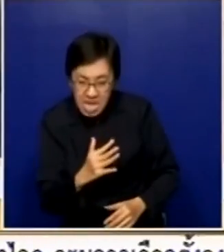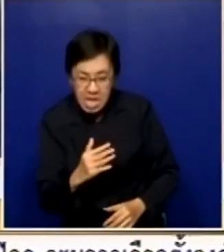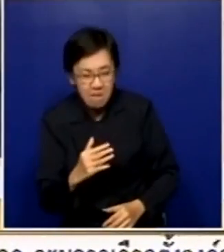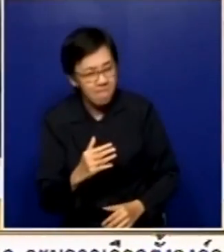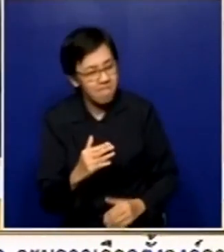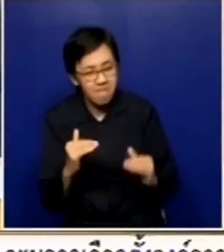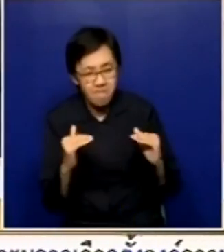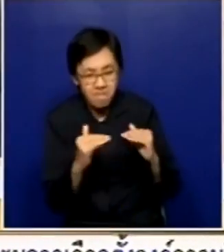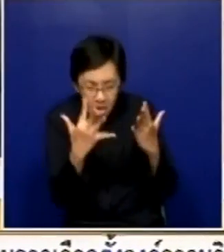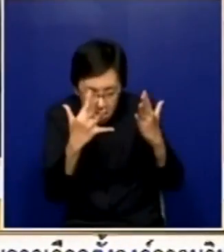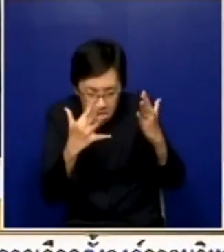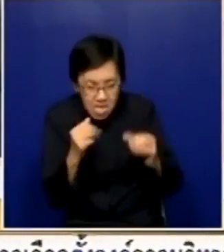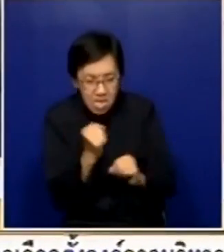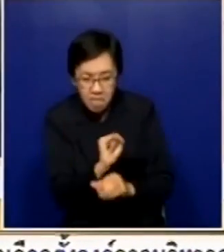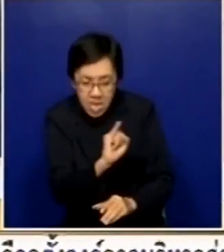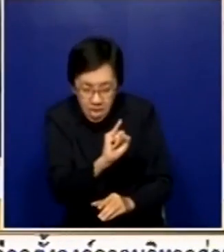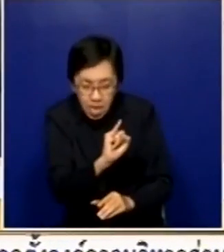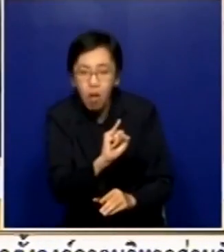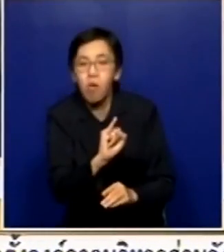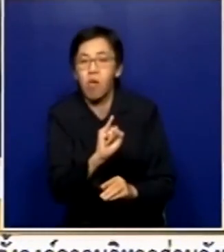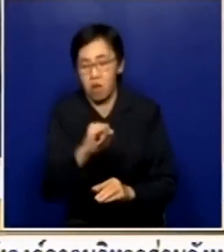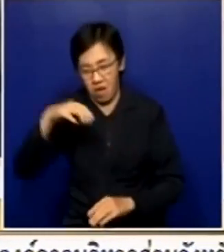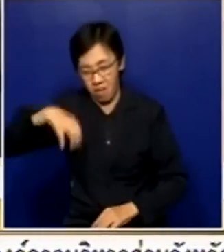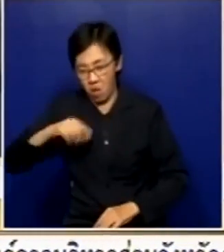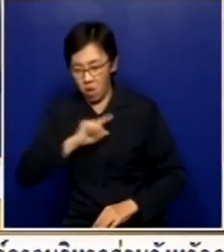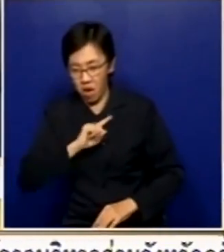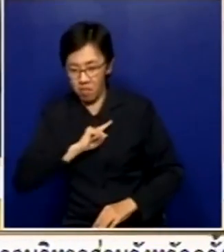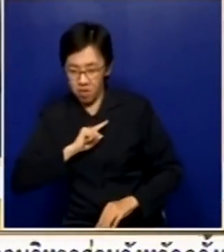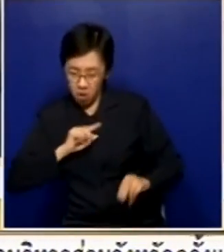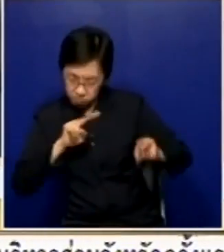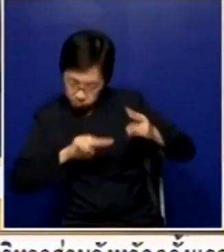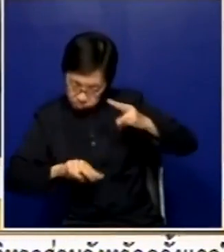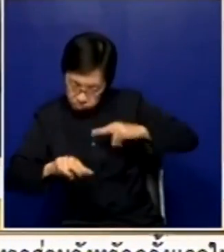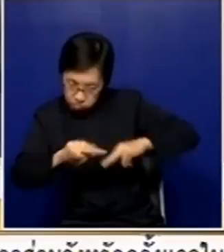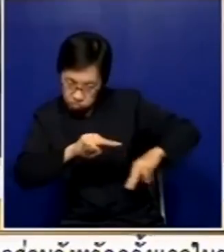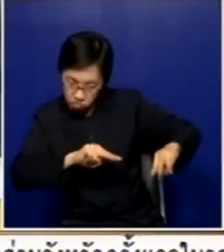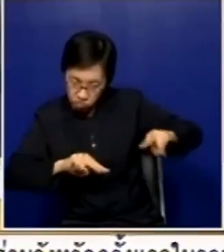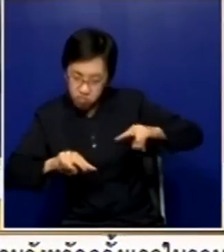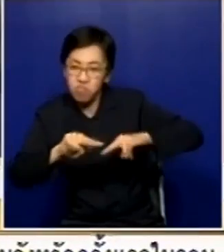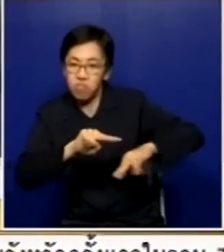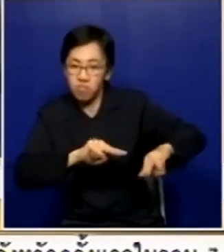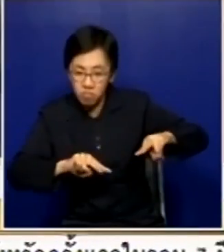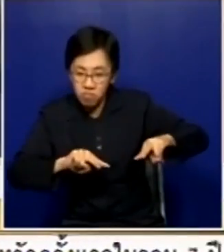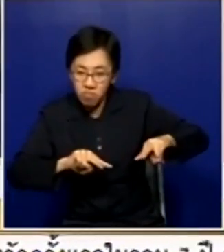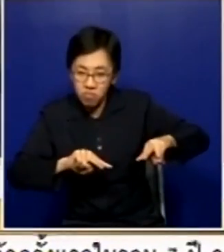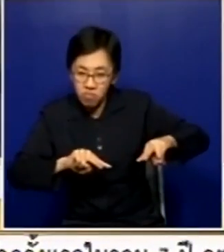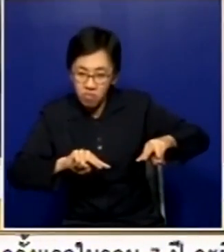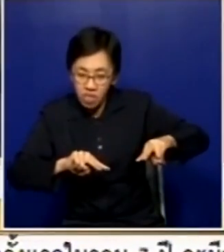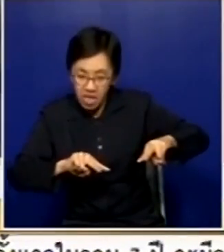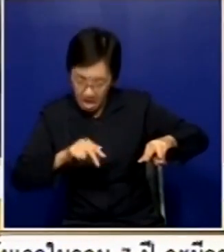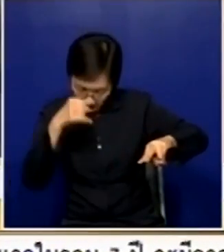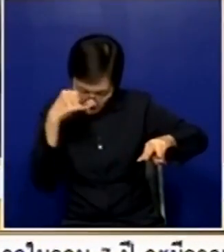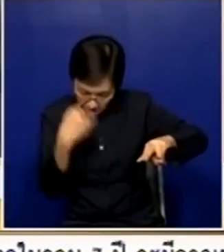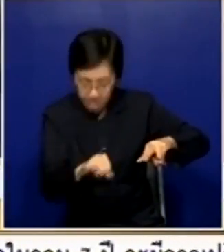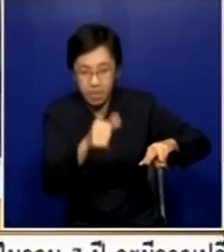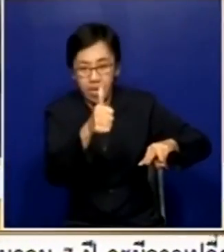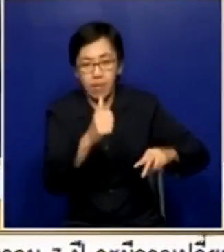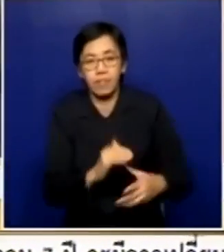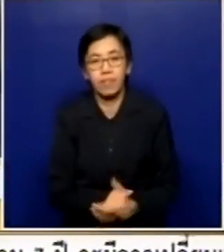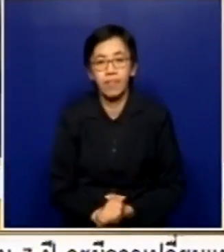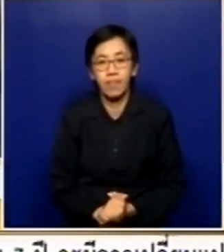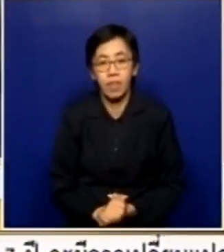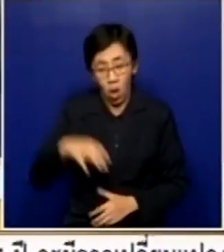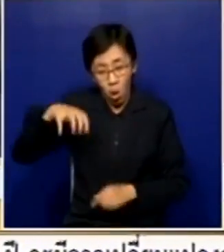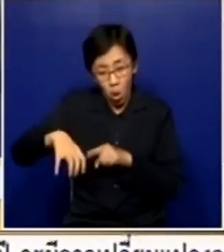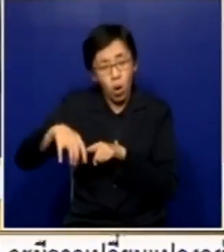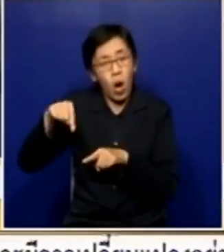จะมีองค์กรที่มีหน้าที่มีอำนาจโดยตรงในการเข้ามาตรวจสอบดำเนินการและผิดซึ่งองค์กรเหล่า